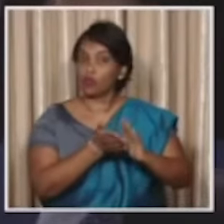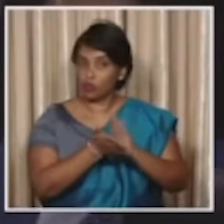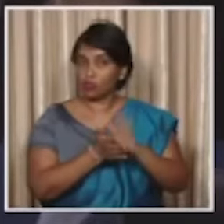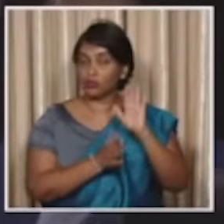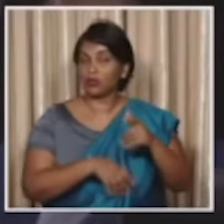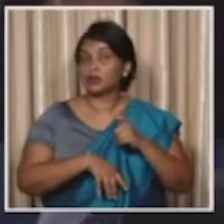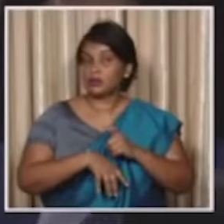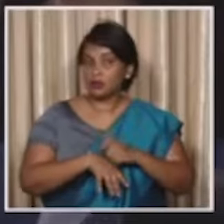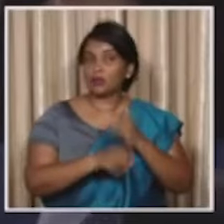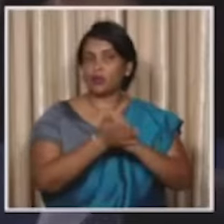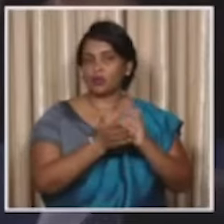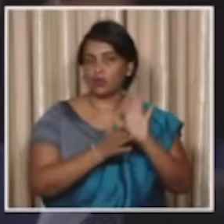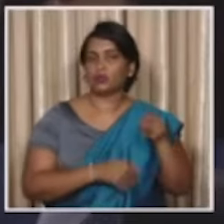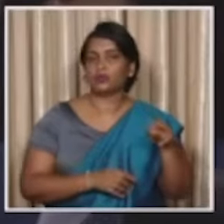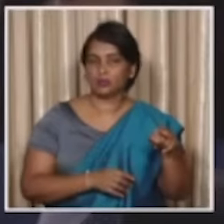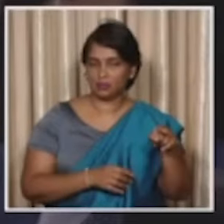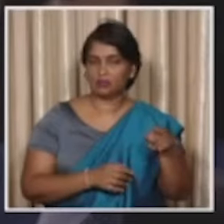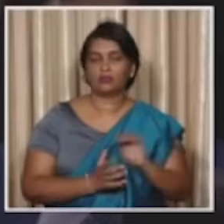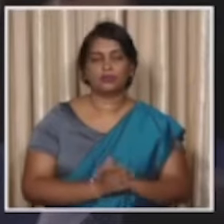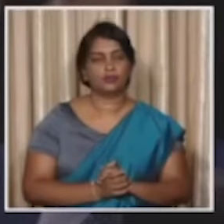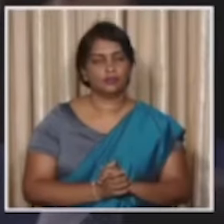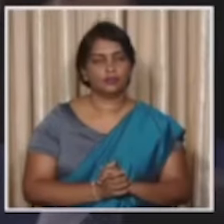යුතු අවස්ථාවේදී එතුමා උදව් කරලා තියෙනවා.